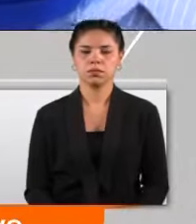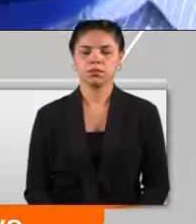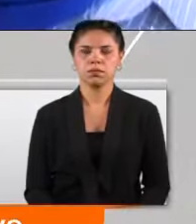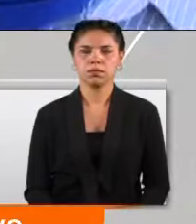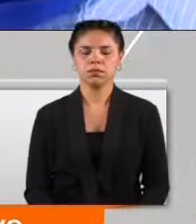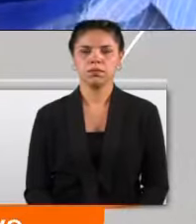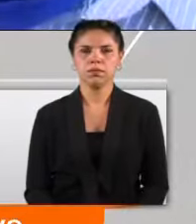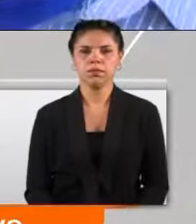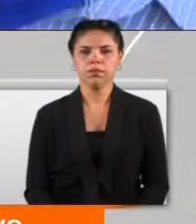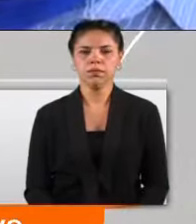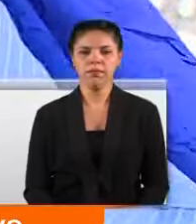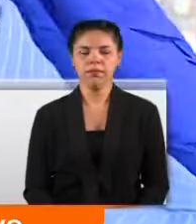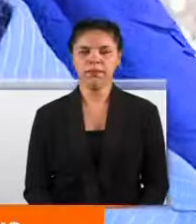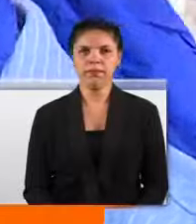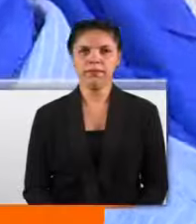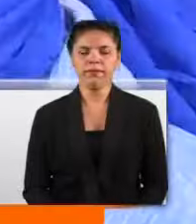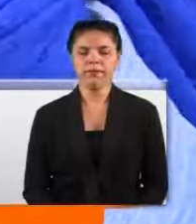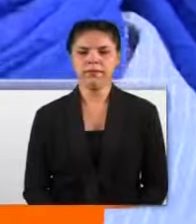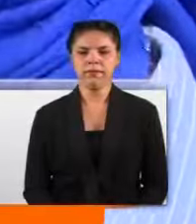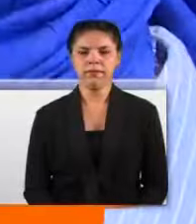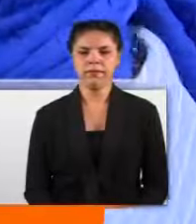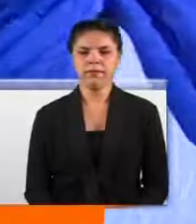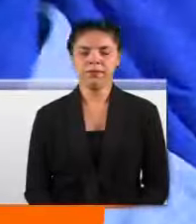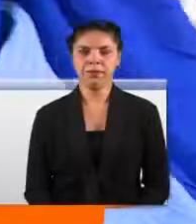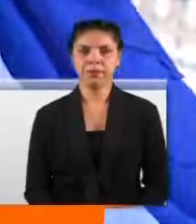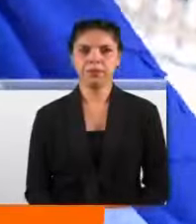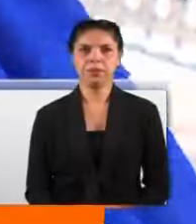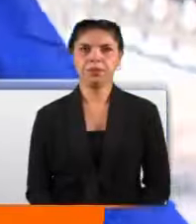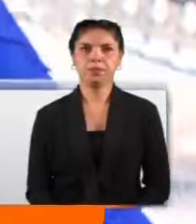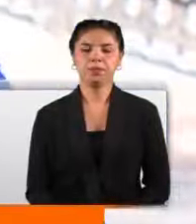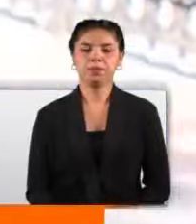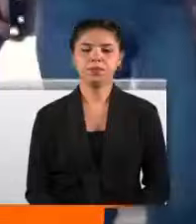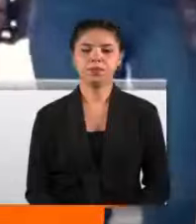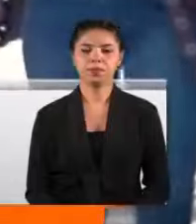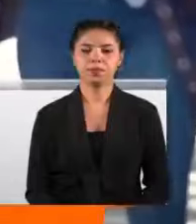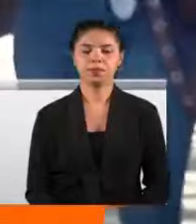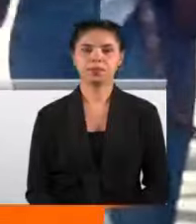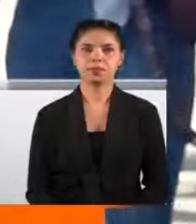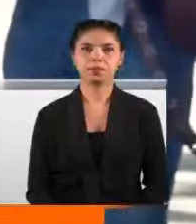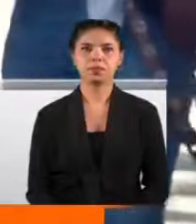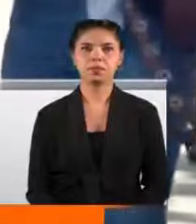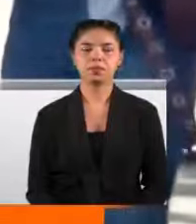bin lira. Bakalım, bir yol adım attık. İnşallah kolaylıklar diliyorum kendimize yani.